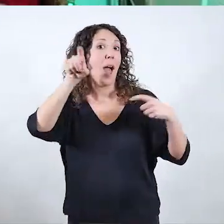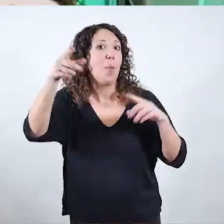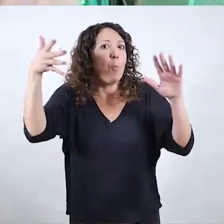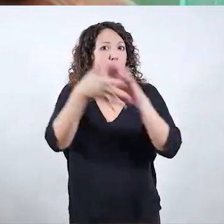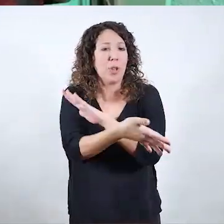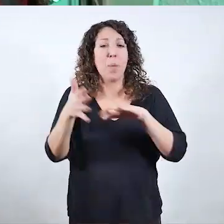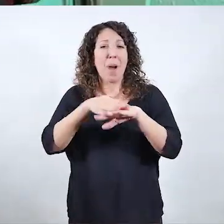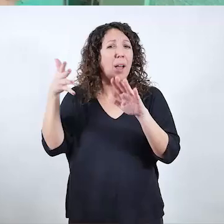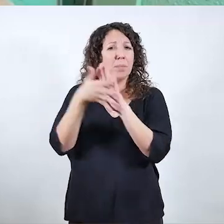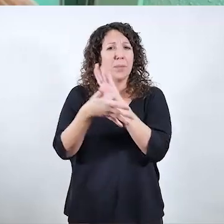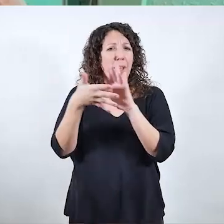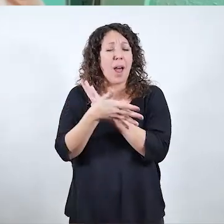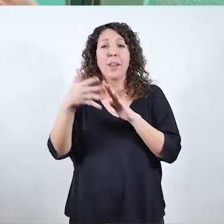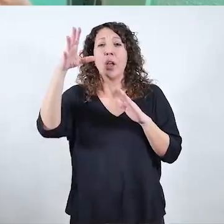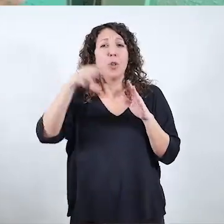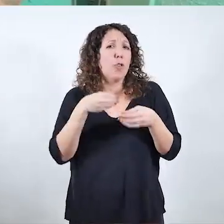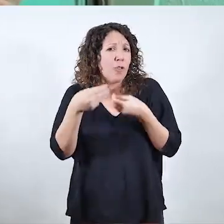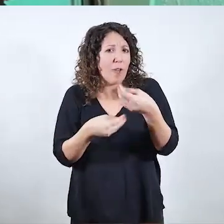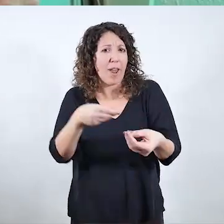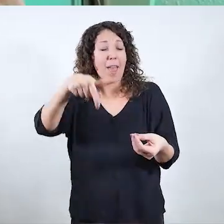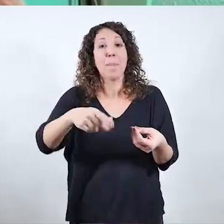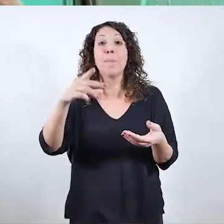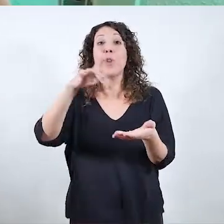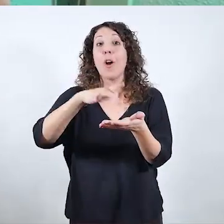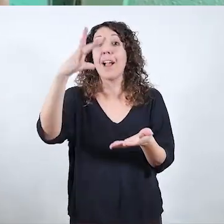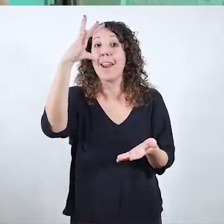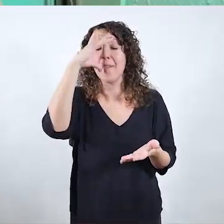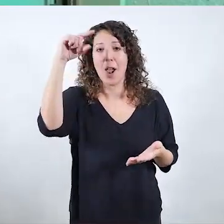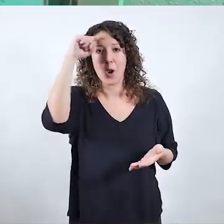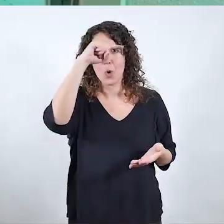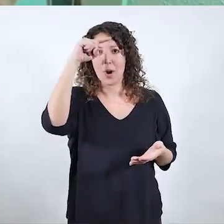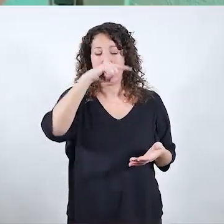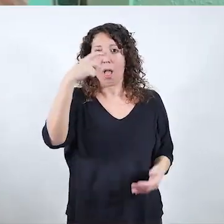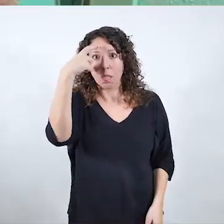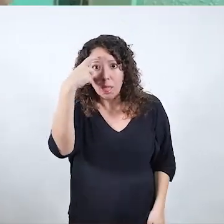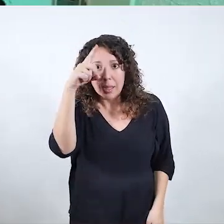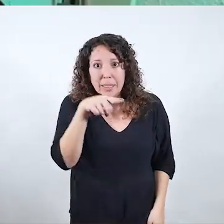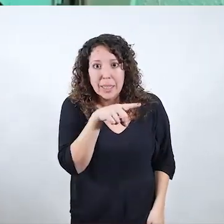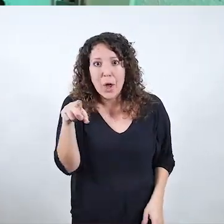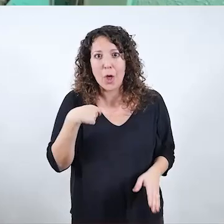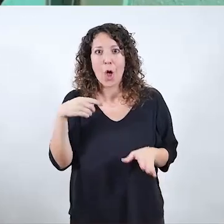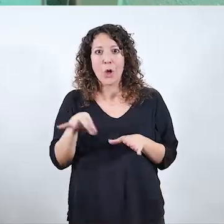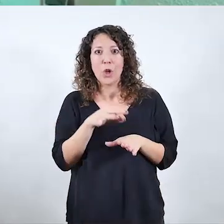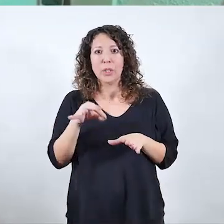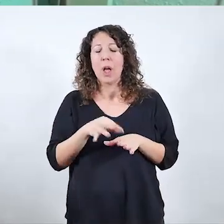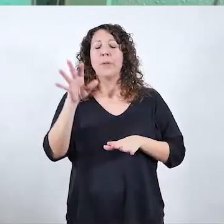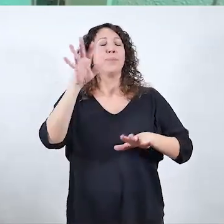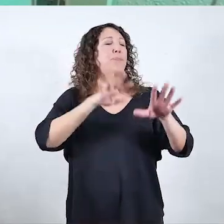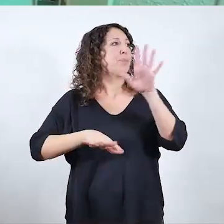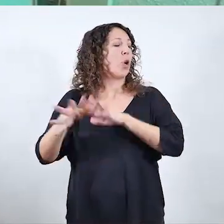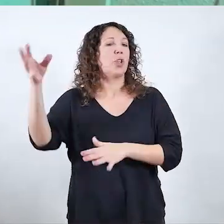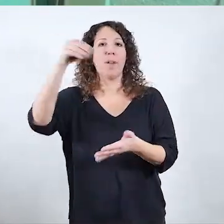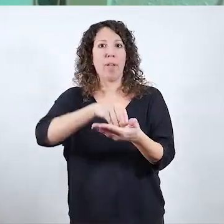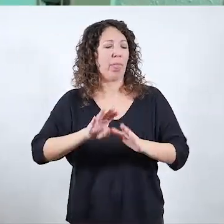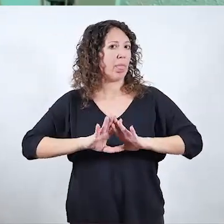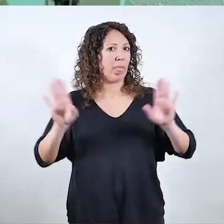truco per comentar-te tot el que farem al Carnaval de Cornellà. Com que no t'ho creus? Sí, aquí estoy cosiendo, eh? Com que estic cosint al